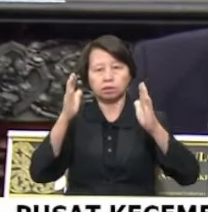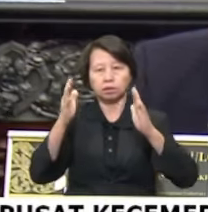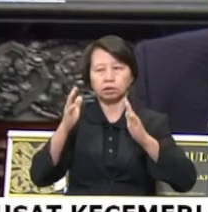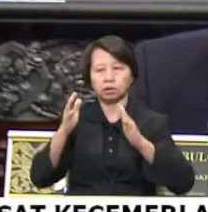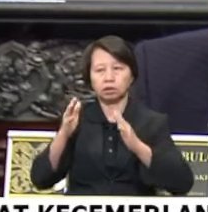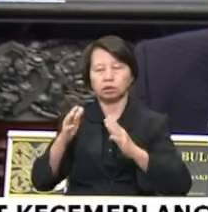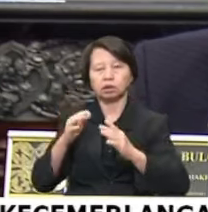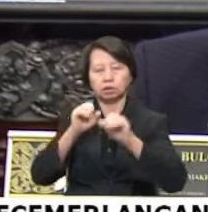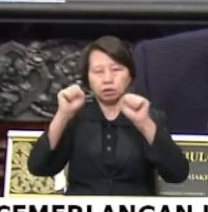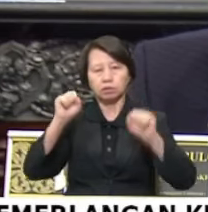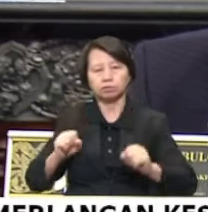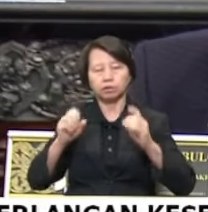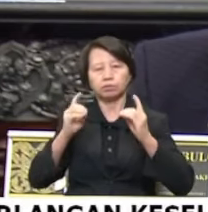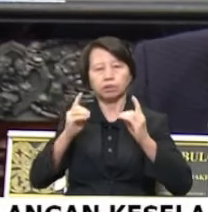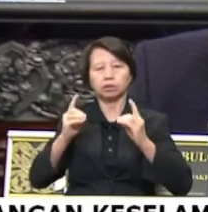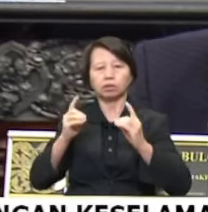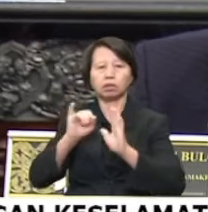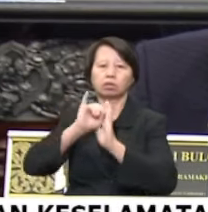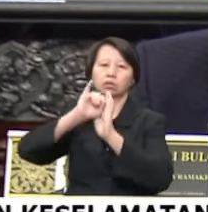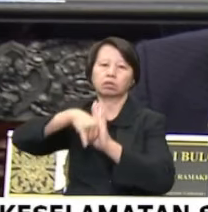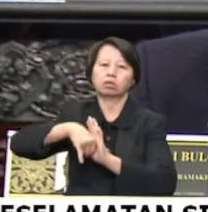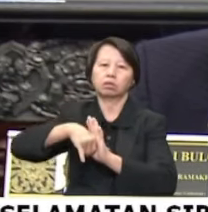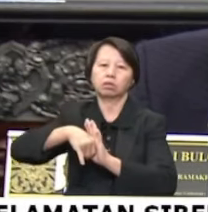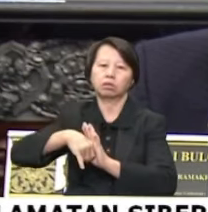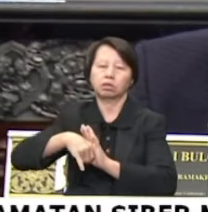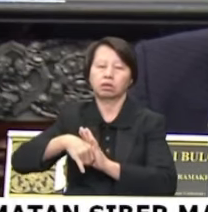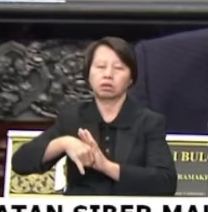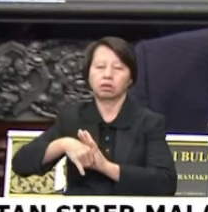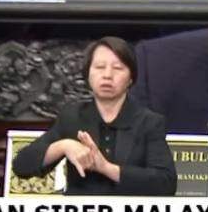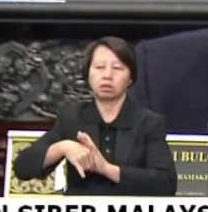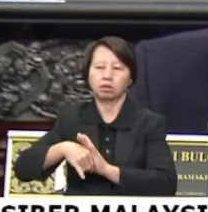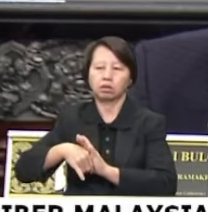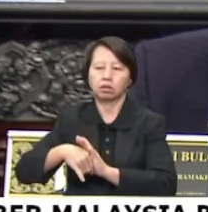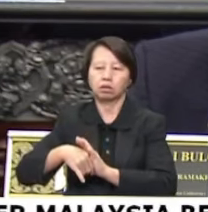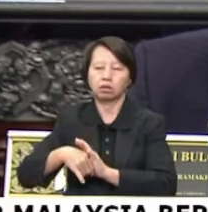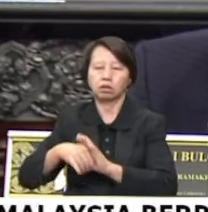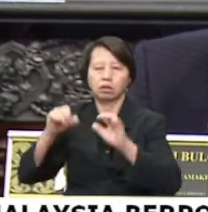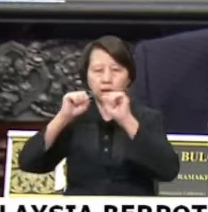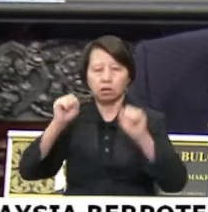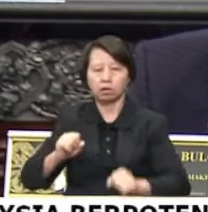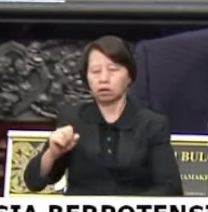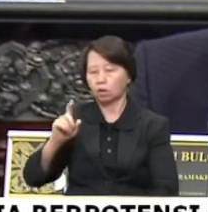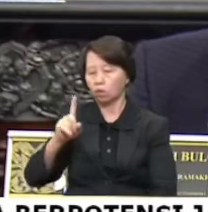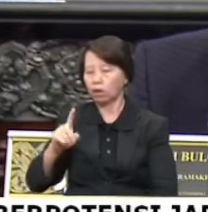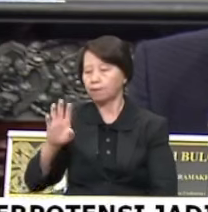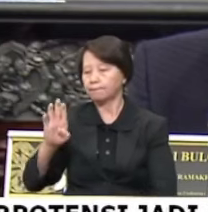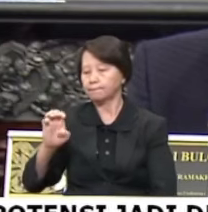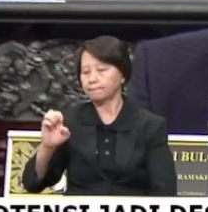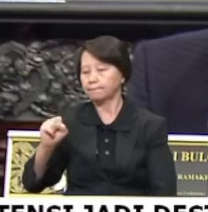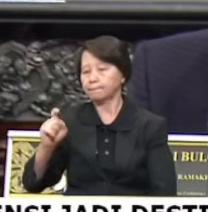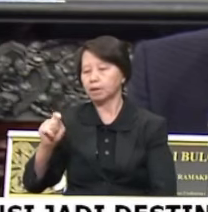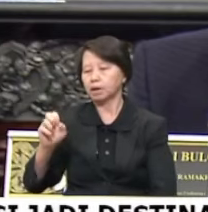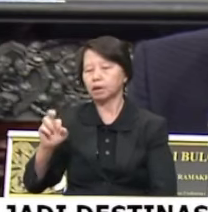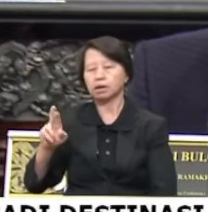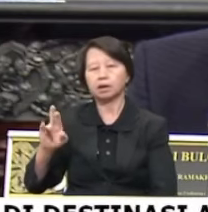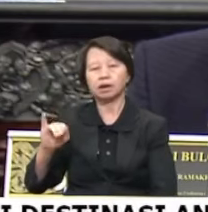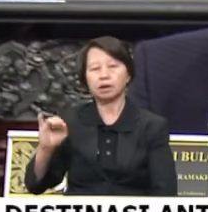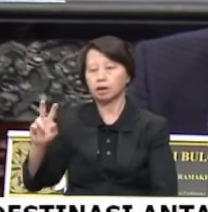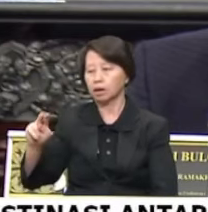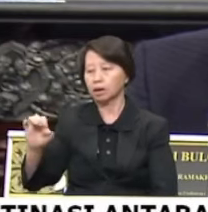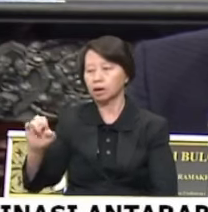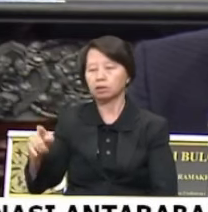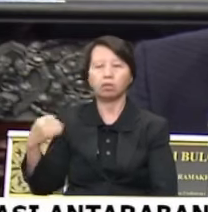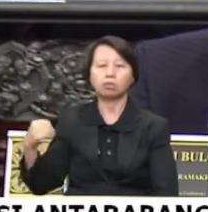sistem pendidikan terjejas oleh PKP, sistem One Bestari Net tidak dapat membantu. Tapi